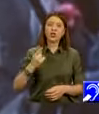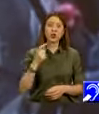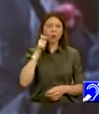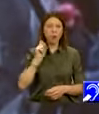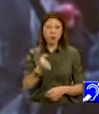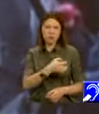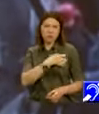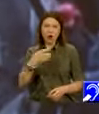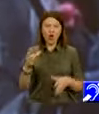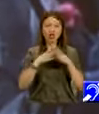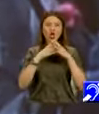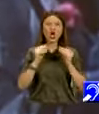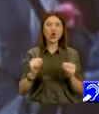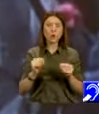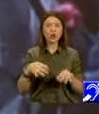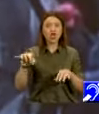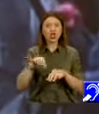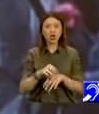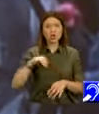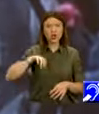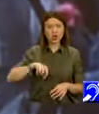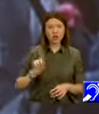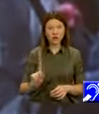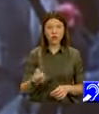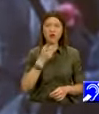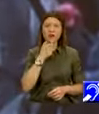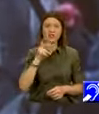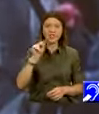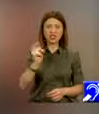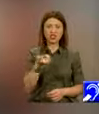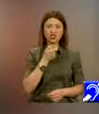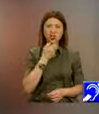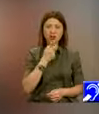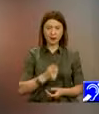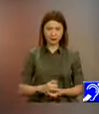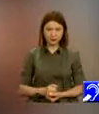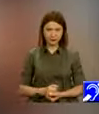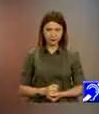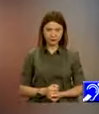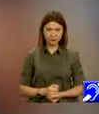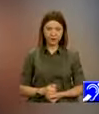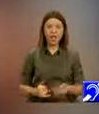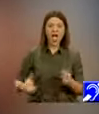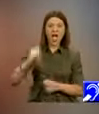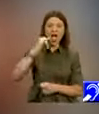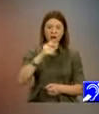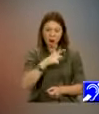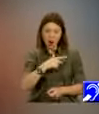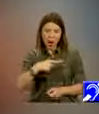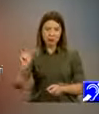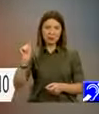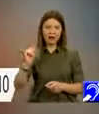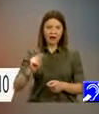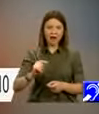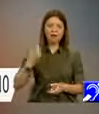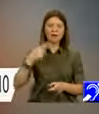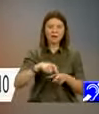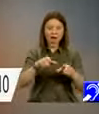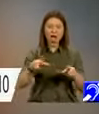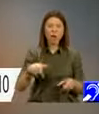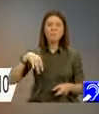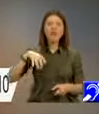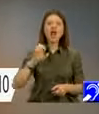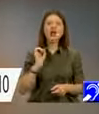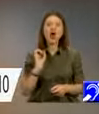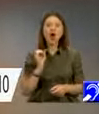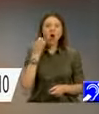miliardarul român Dan Petrescu, soția și fiul său în vârstă de 30 de ani. Avionul abia decolase de pe aeroportul Linate din Milano